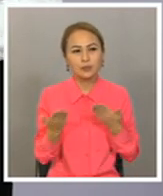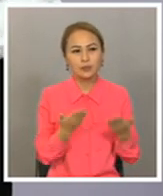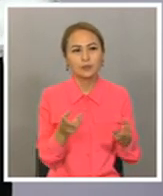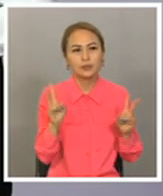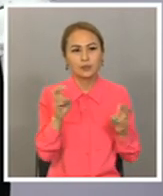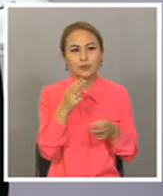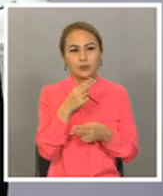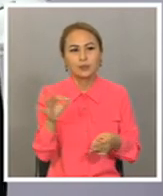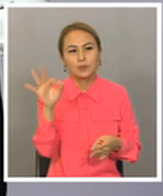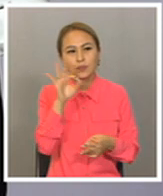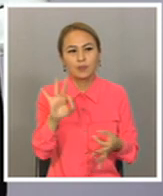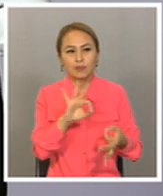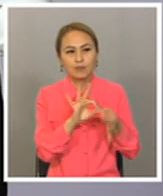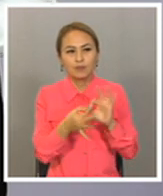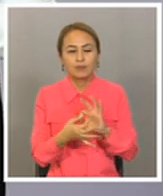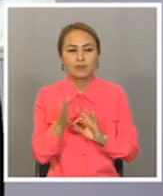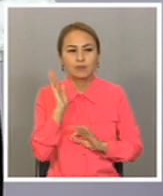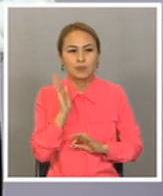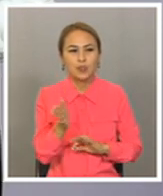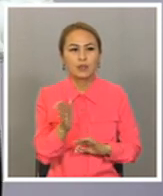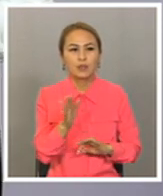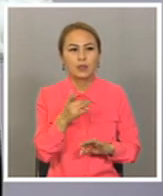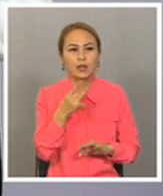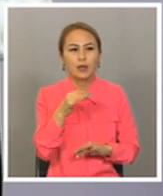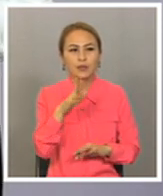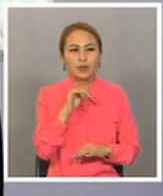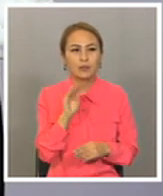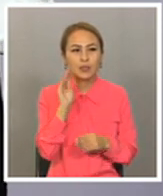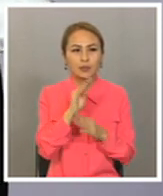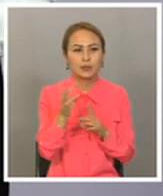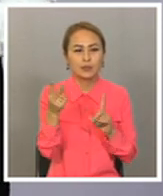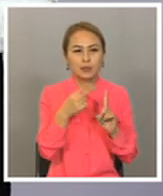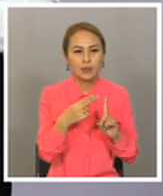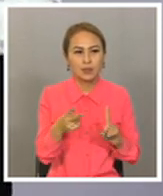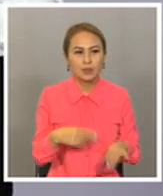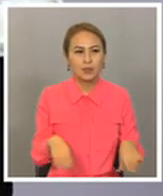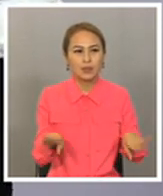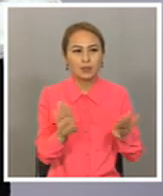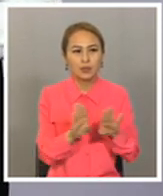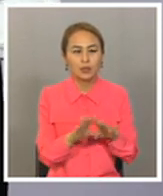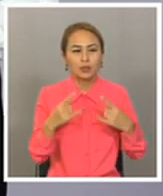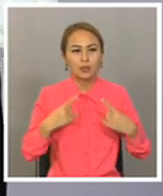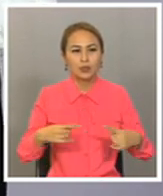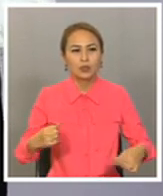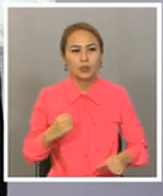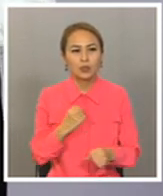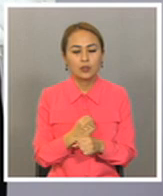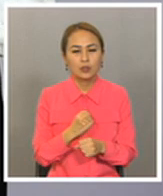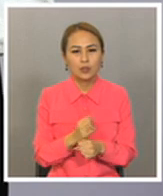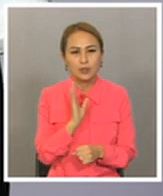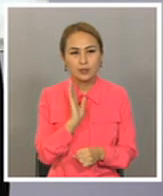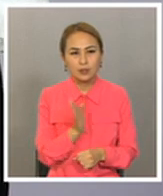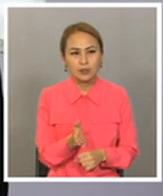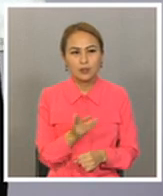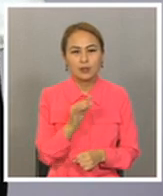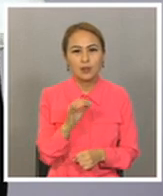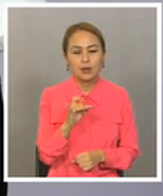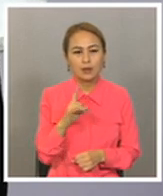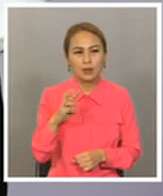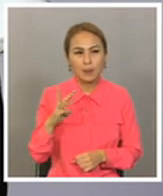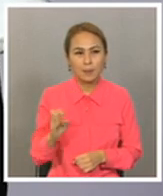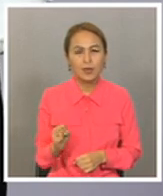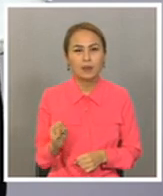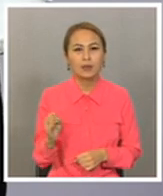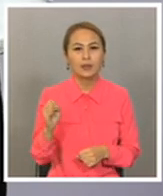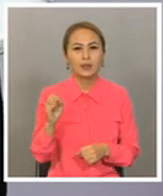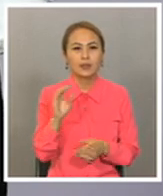бойынша деректер жинақтайсыз. Сонымен бірге деректерді графиктік мәтін, оның ішінде диаграмма, кесте